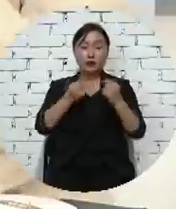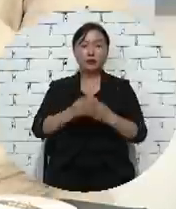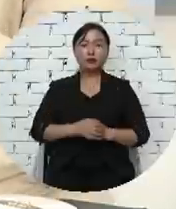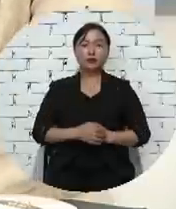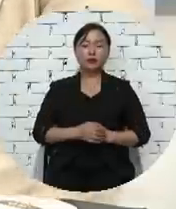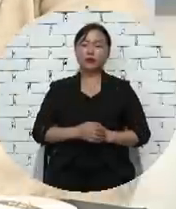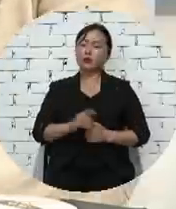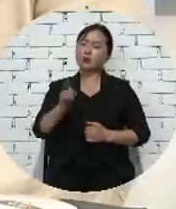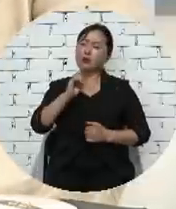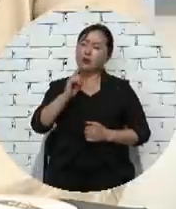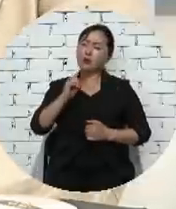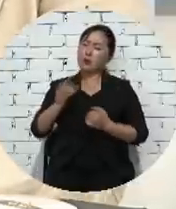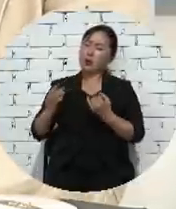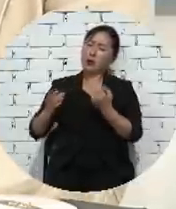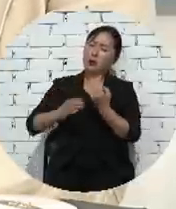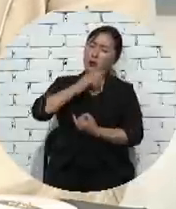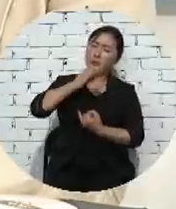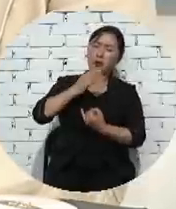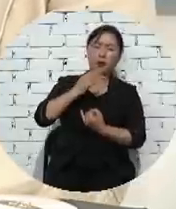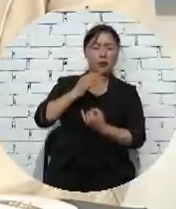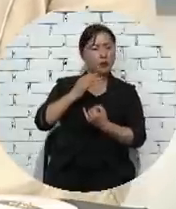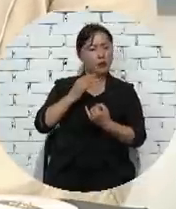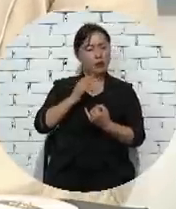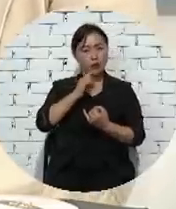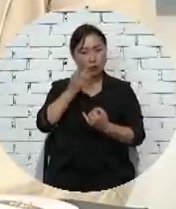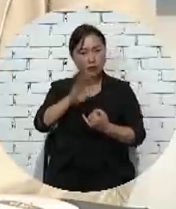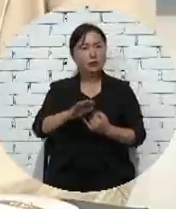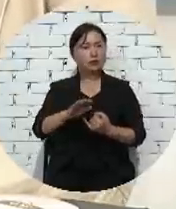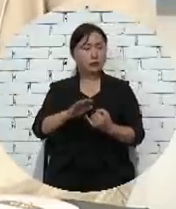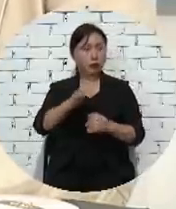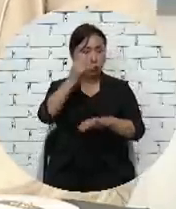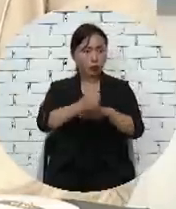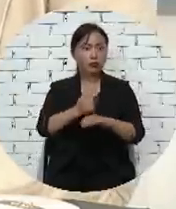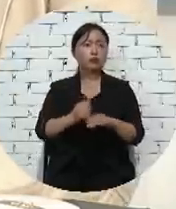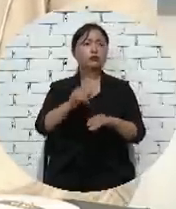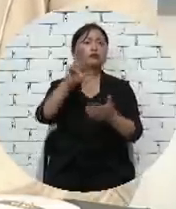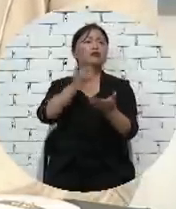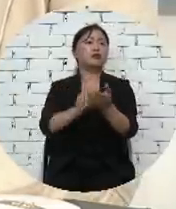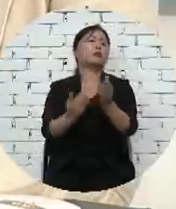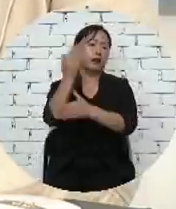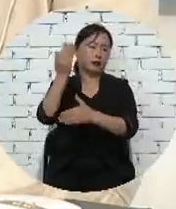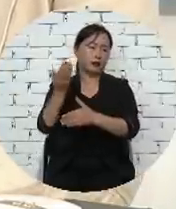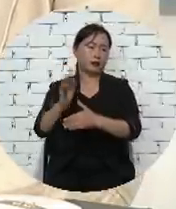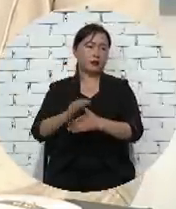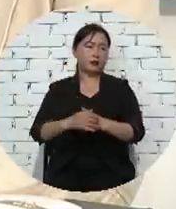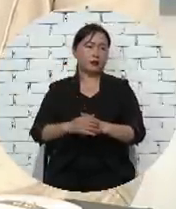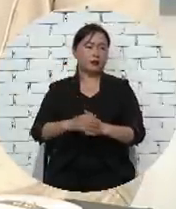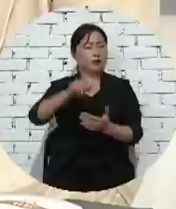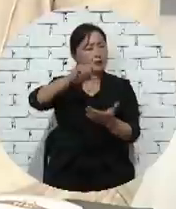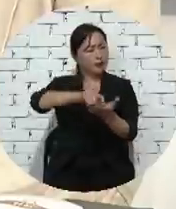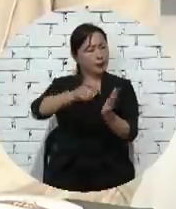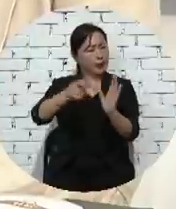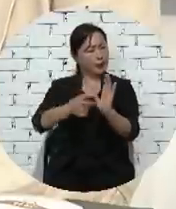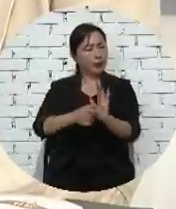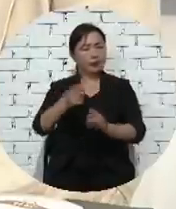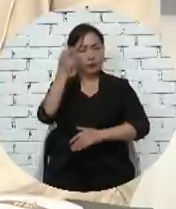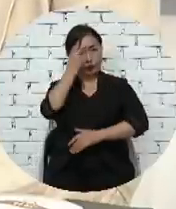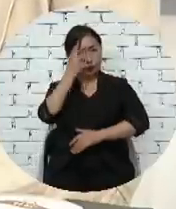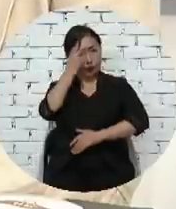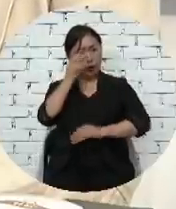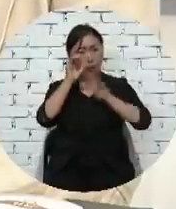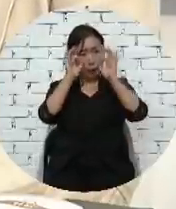프레임을 씌운다 이렇게 말씀을 네. 하셨는데 어쨌든 사건은 네. 터졌습니다. 네. 적법한 수사라고